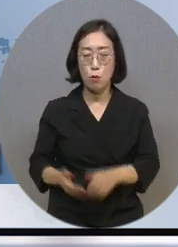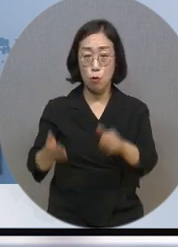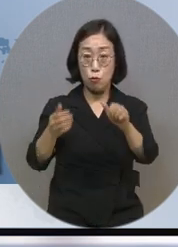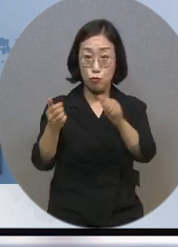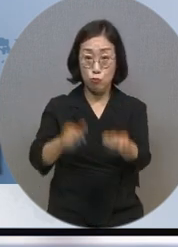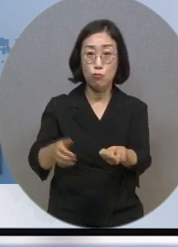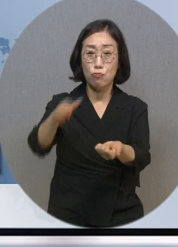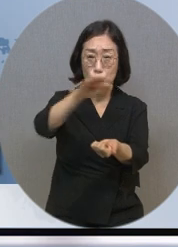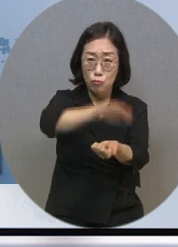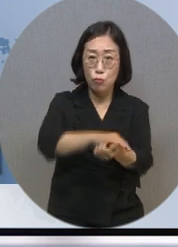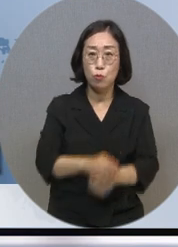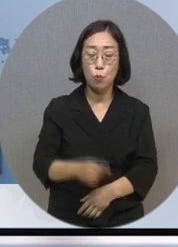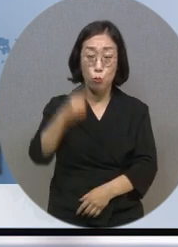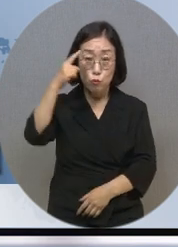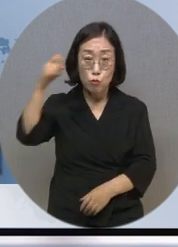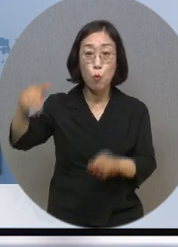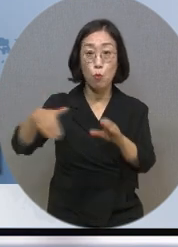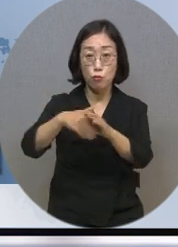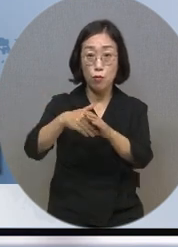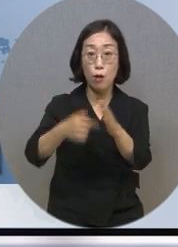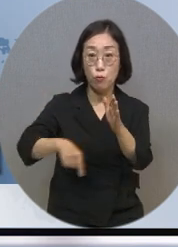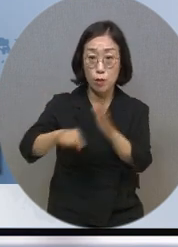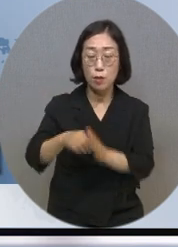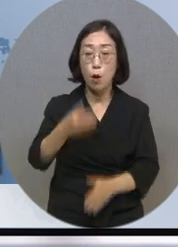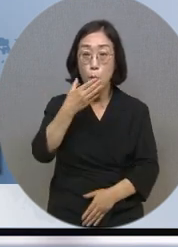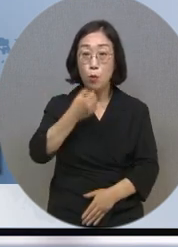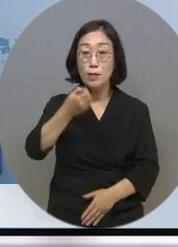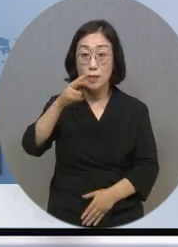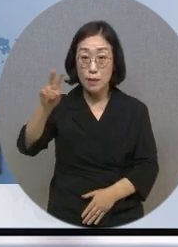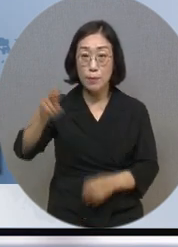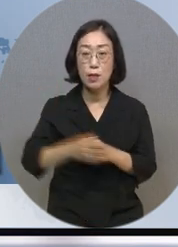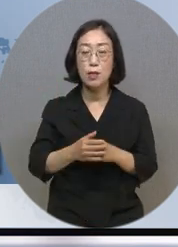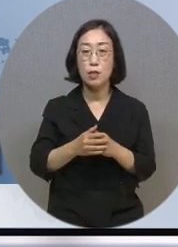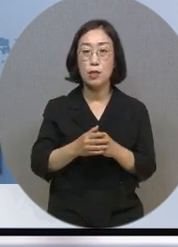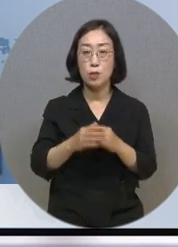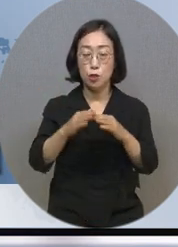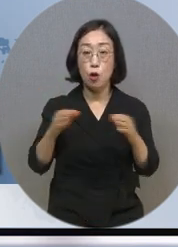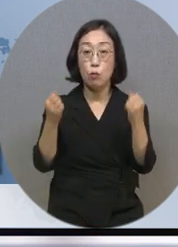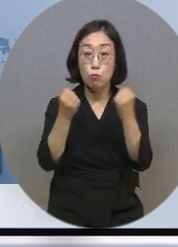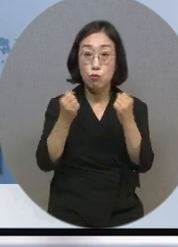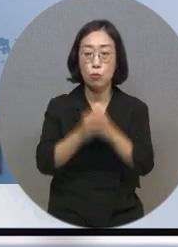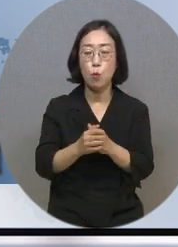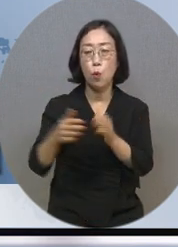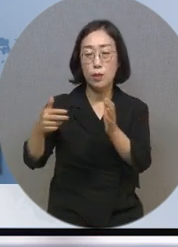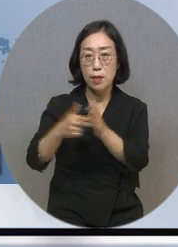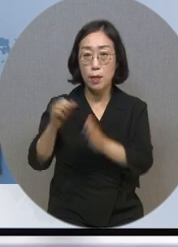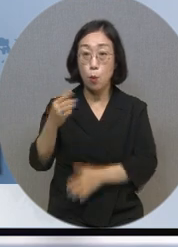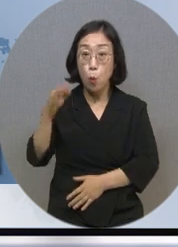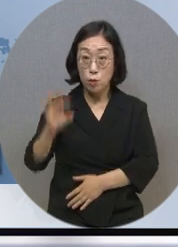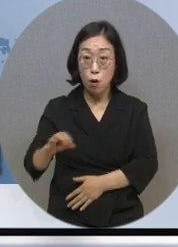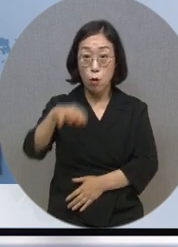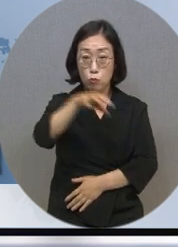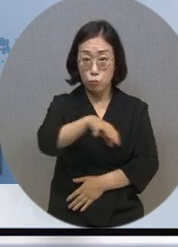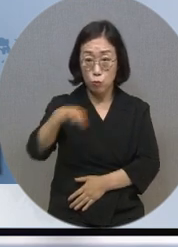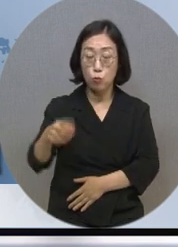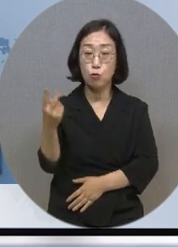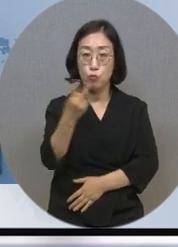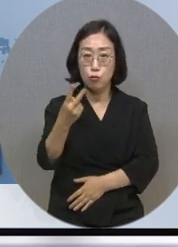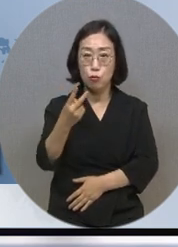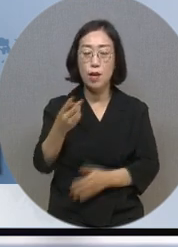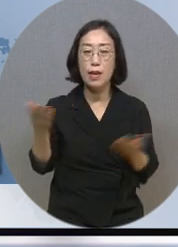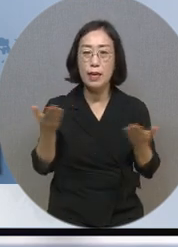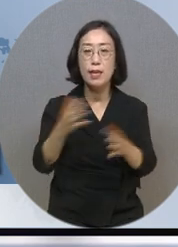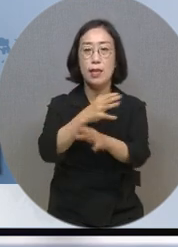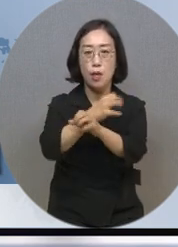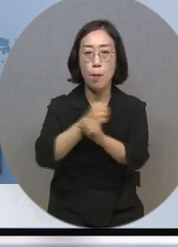문화의 발전을 위해 WBC 복지 tv 전북 방송과 재단법인 호정 공원이 장례 복지 지능을 위한 협약식을